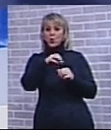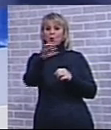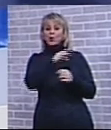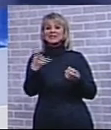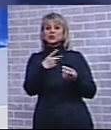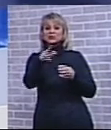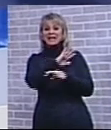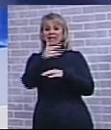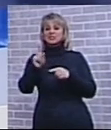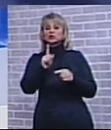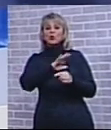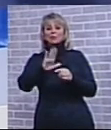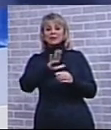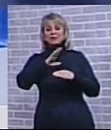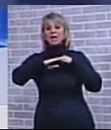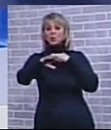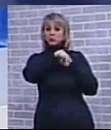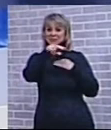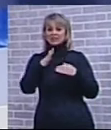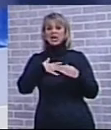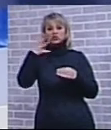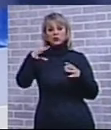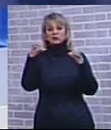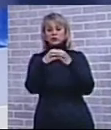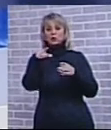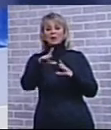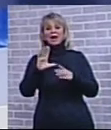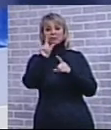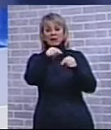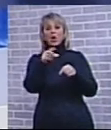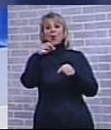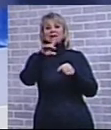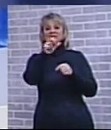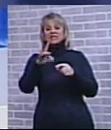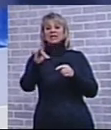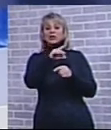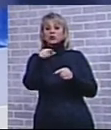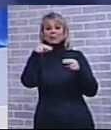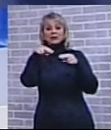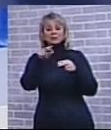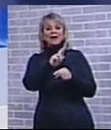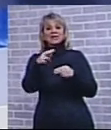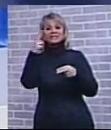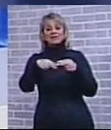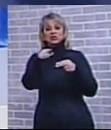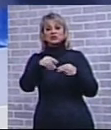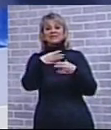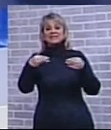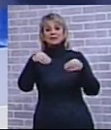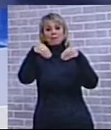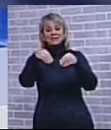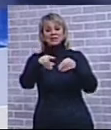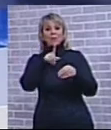особенно нужен лес, чтобы не стать пустыней. Наша съемочная группа отправилась в Обливский район понаблюдать, как завершается весенняя